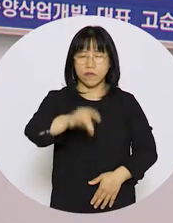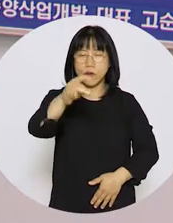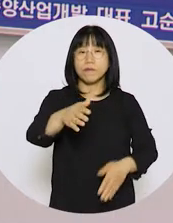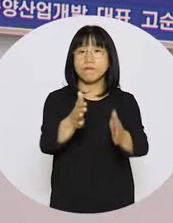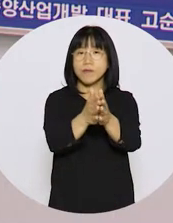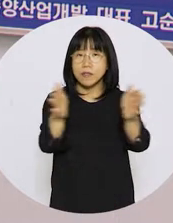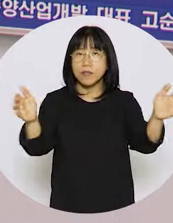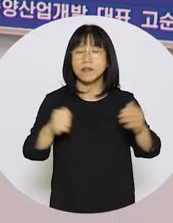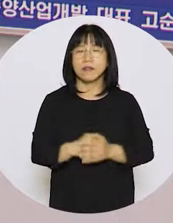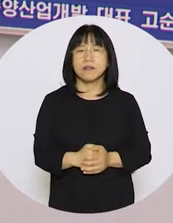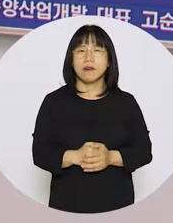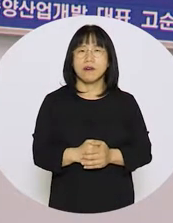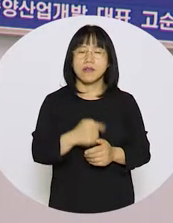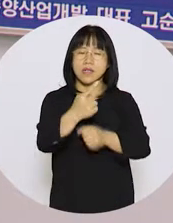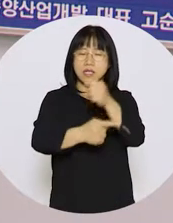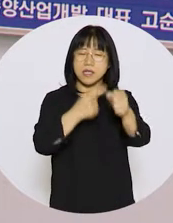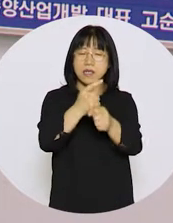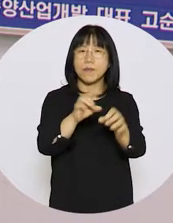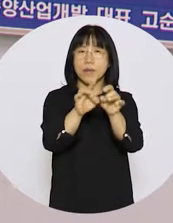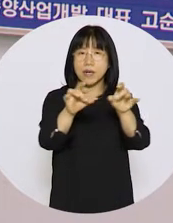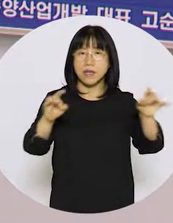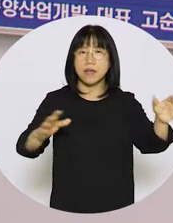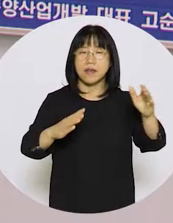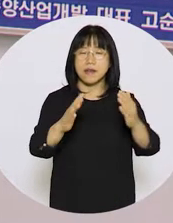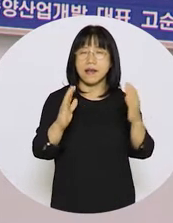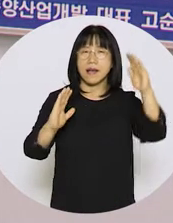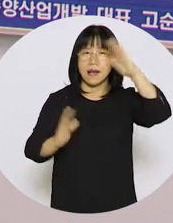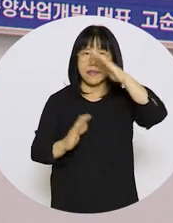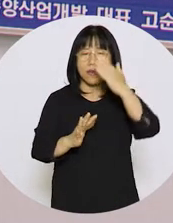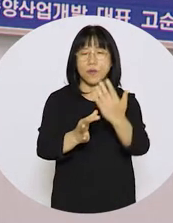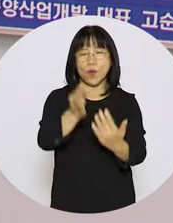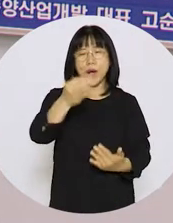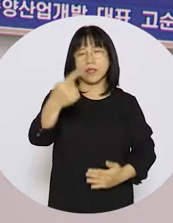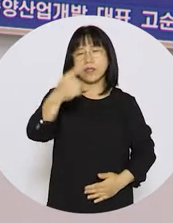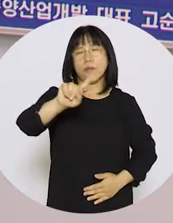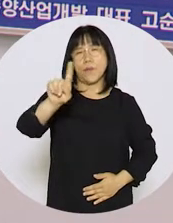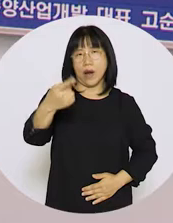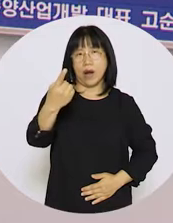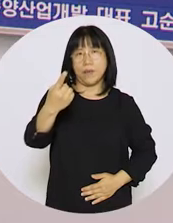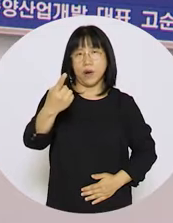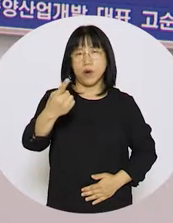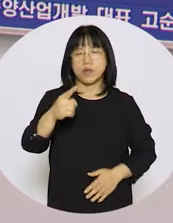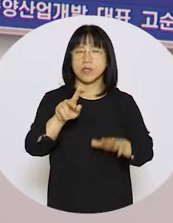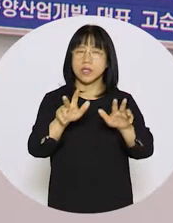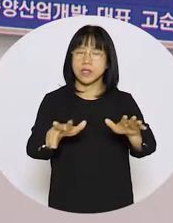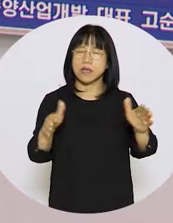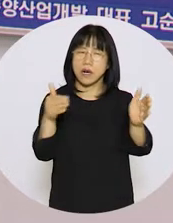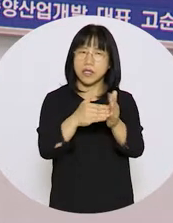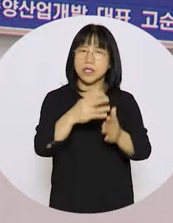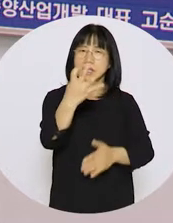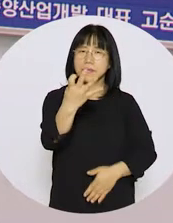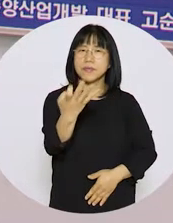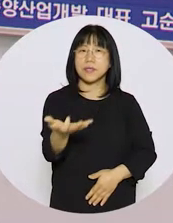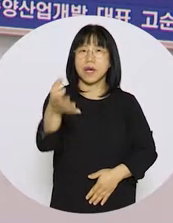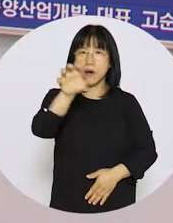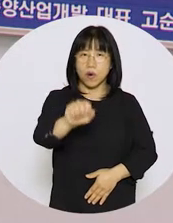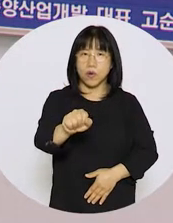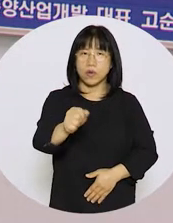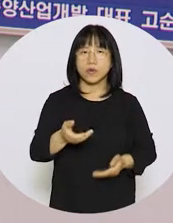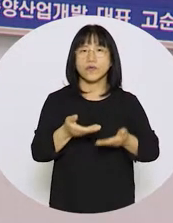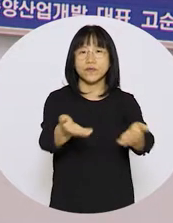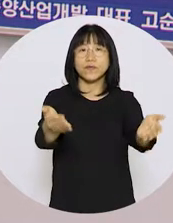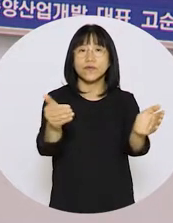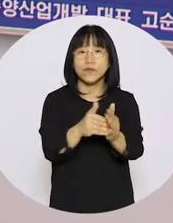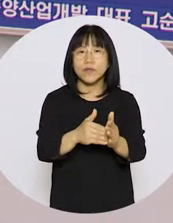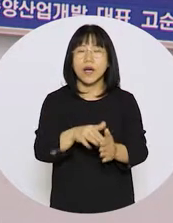강서구 장학회는 매해 장학생을 선발해 지금까지 1,100여 명의 학생들에게 약 14억 원의 장학금을 수여해